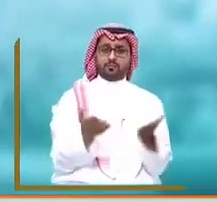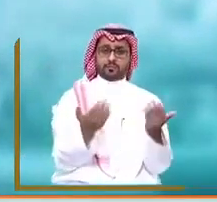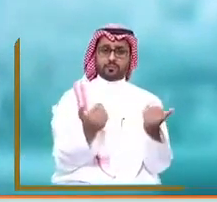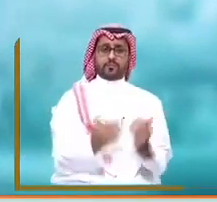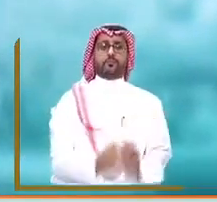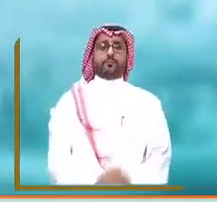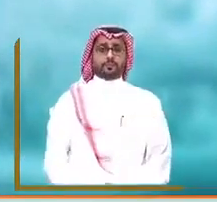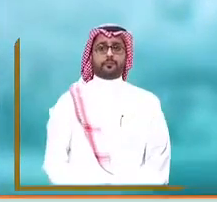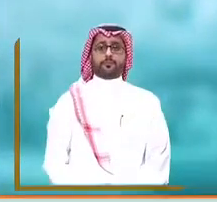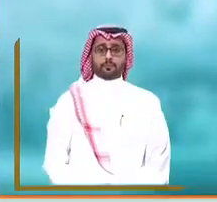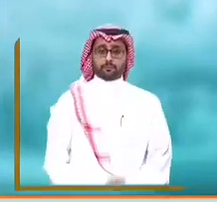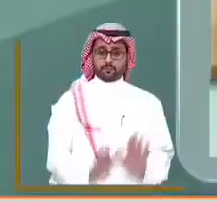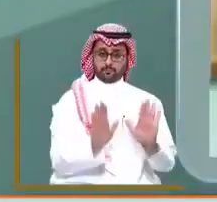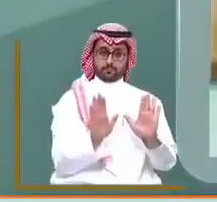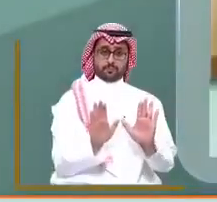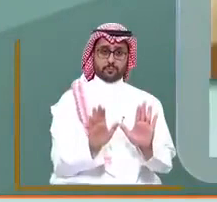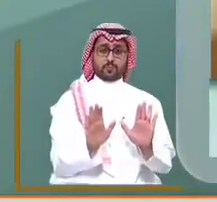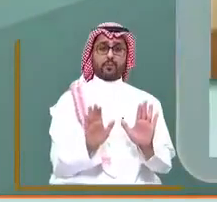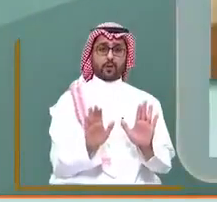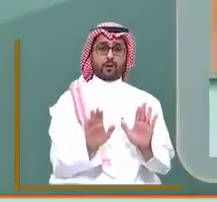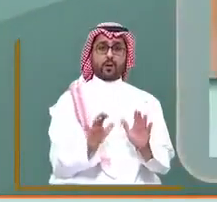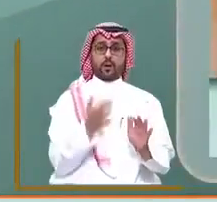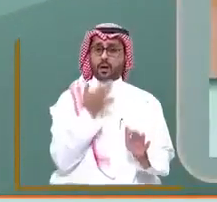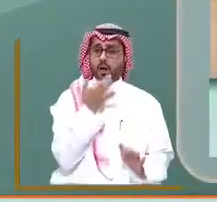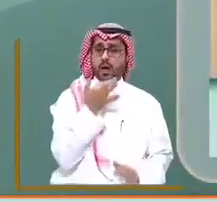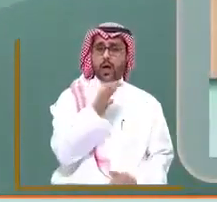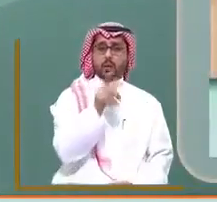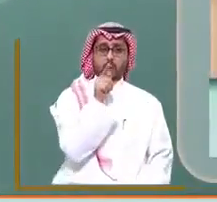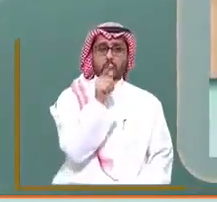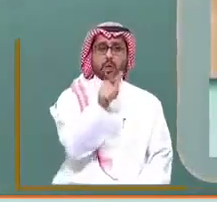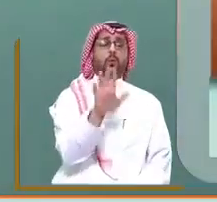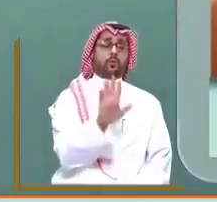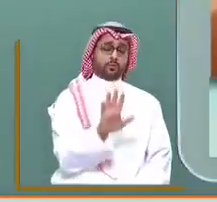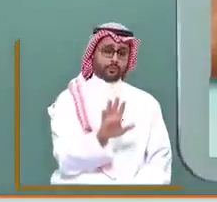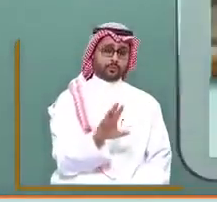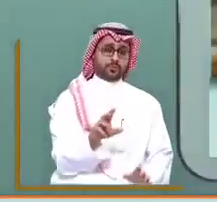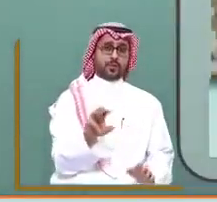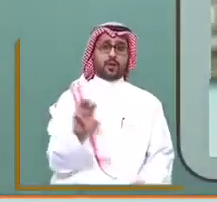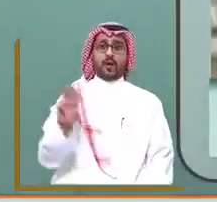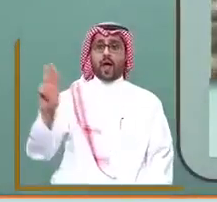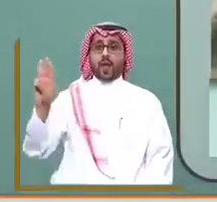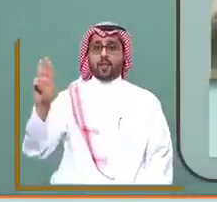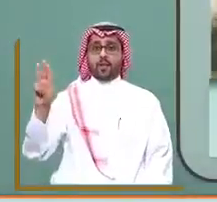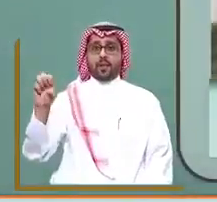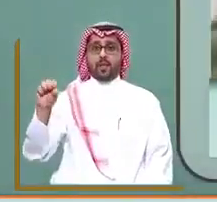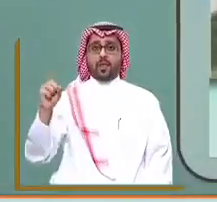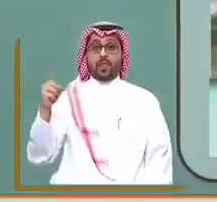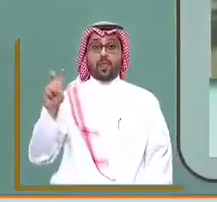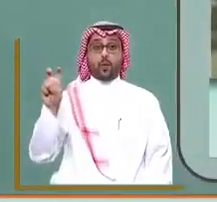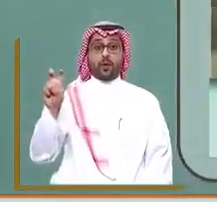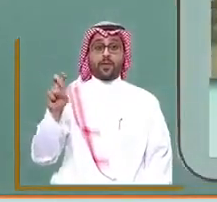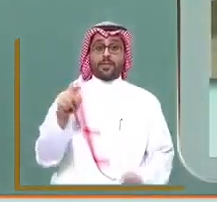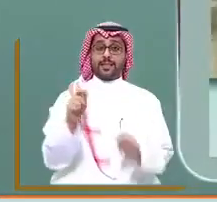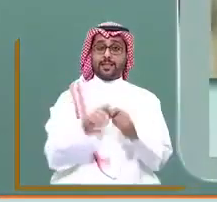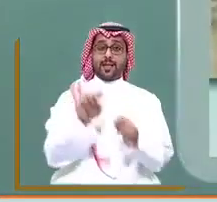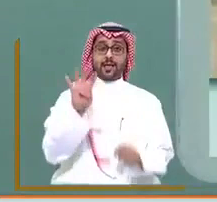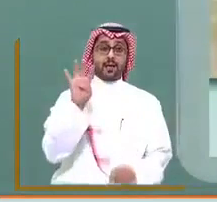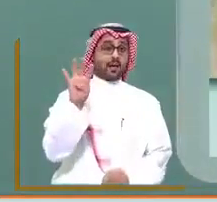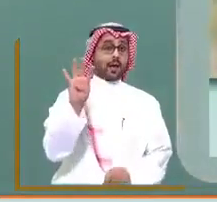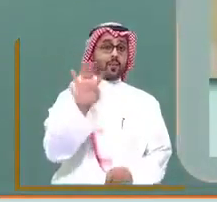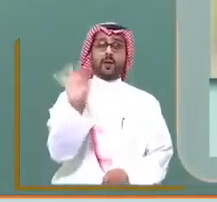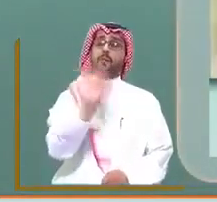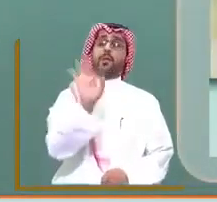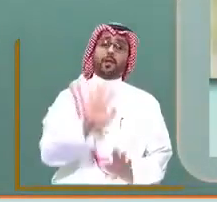المركز. طبعا دائما لما نتكلم عن الثورة الصناعية الرابعة احنا نتكلم عن التقنيات